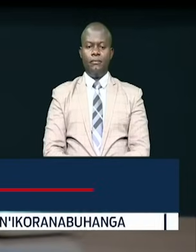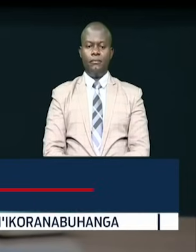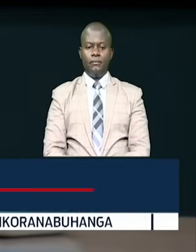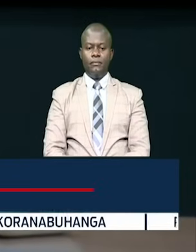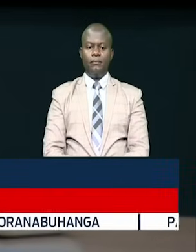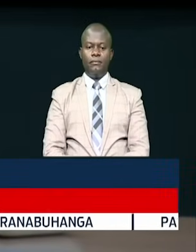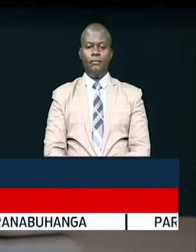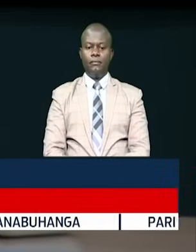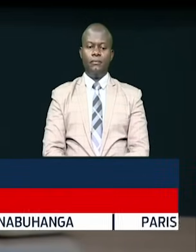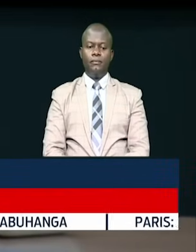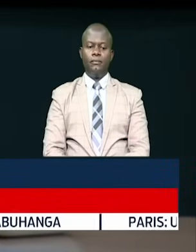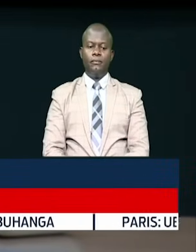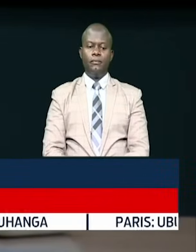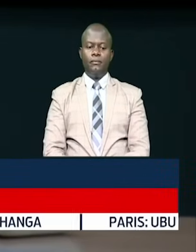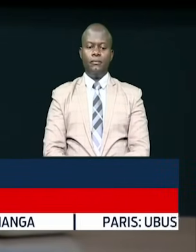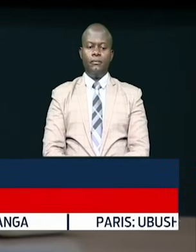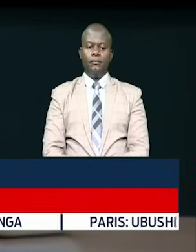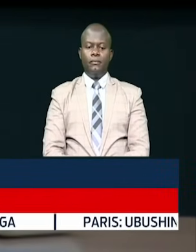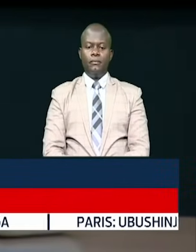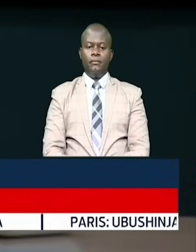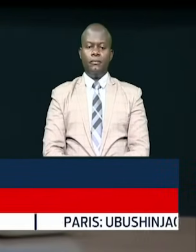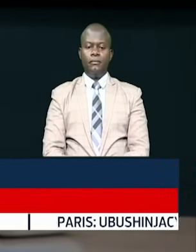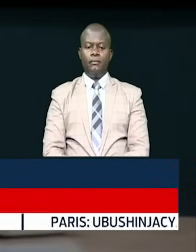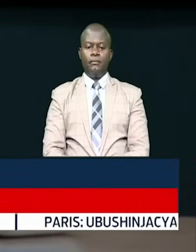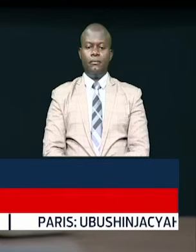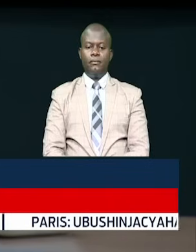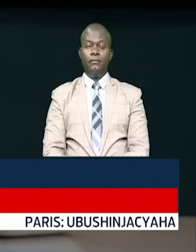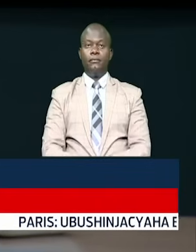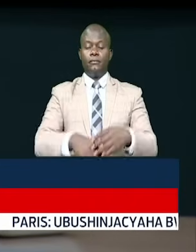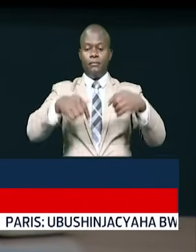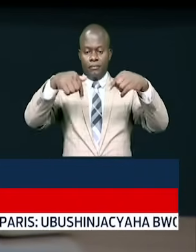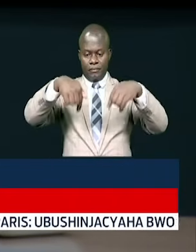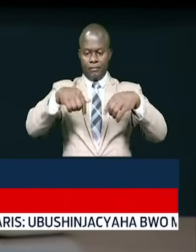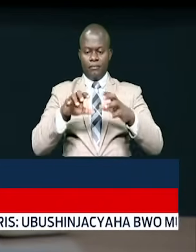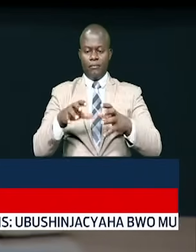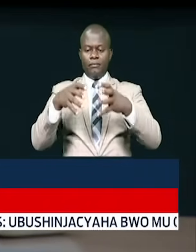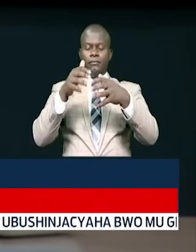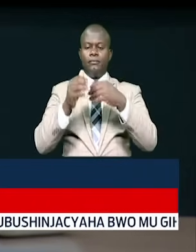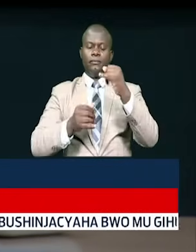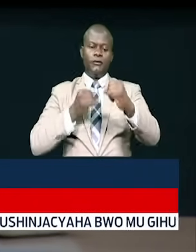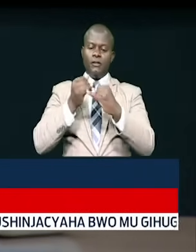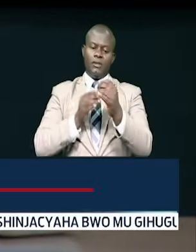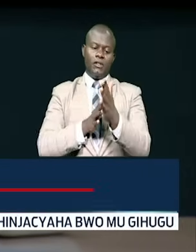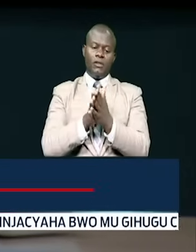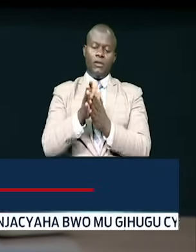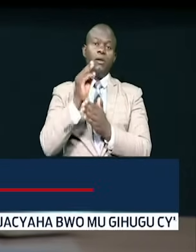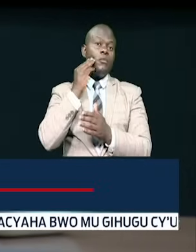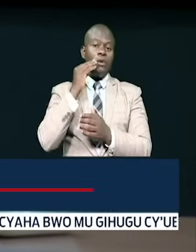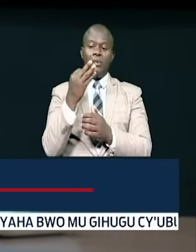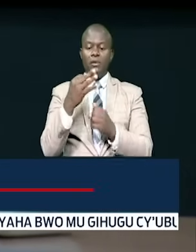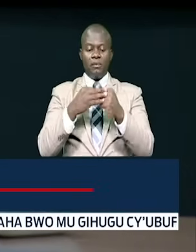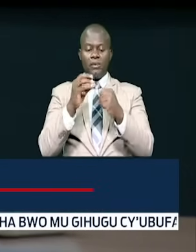with 380 million euros in the competitiveness of the Hano ikigega mpuzamahanga cyashoye miliyari 380